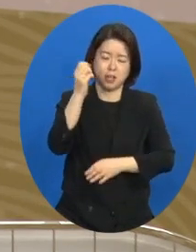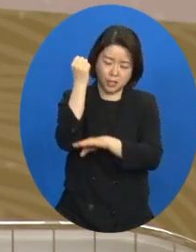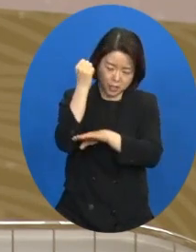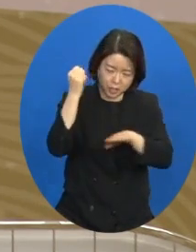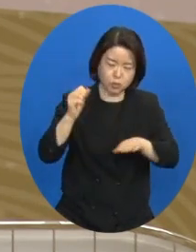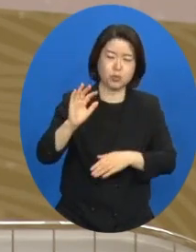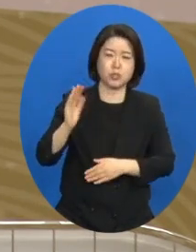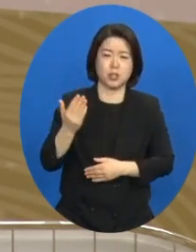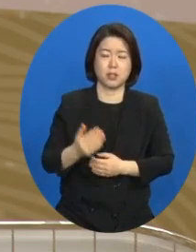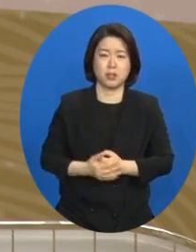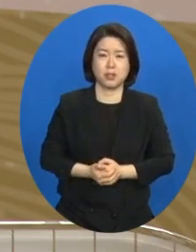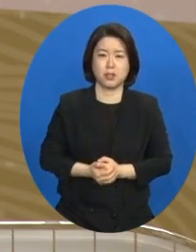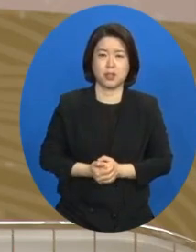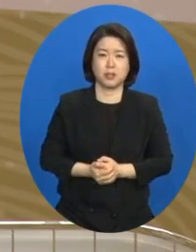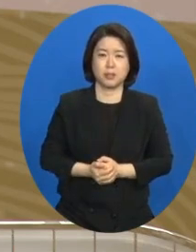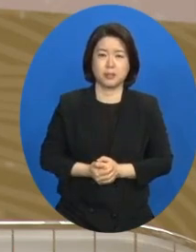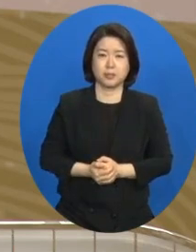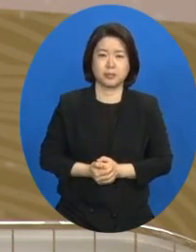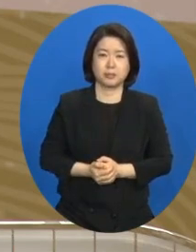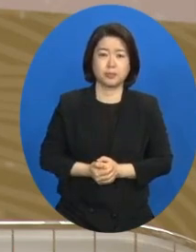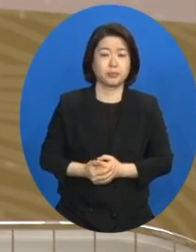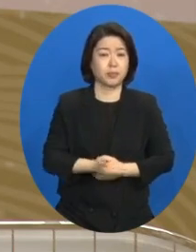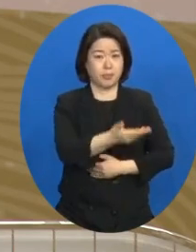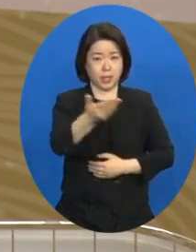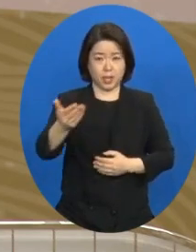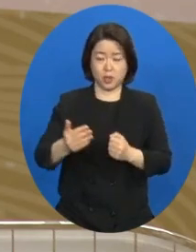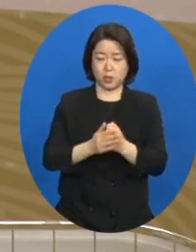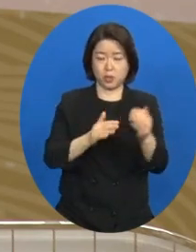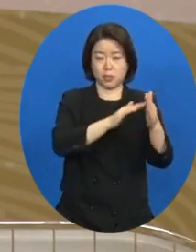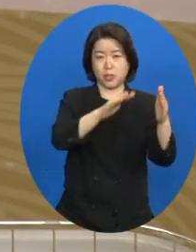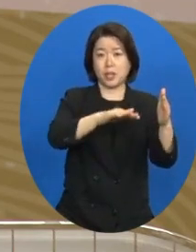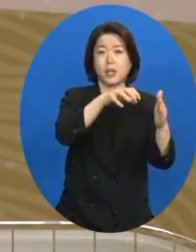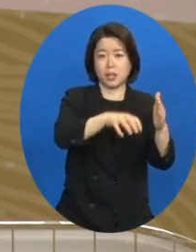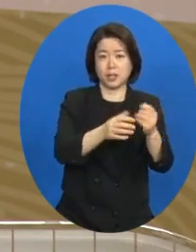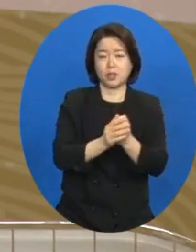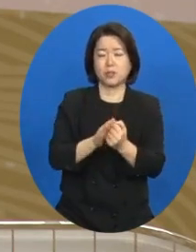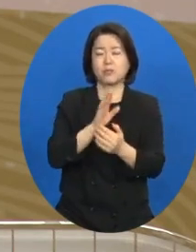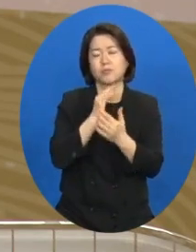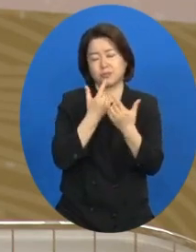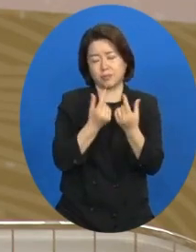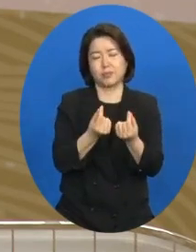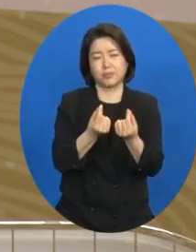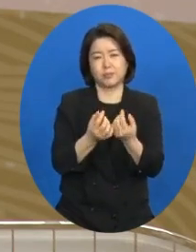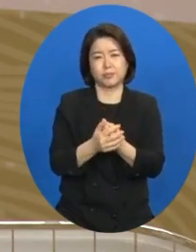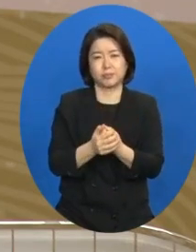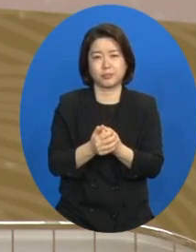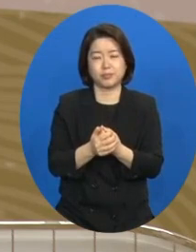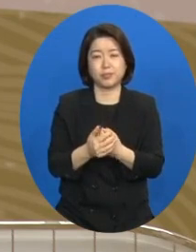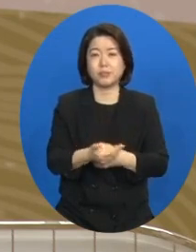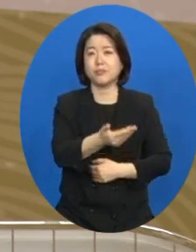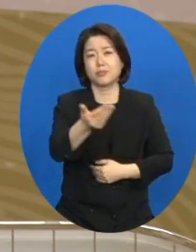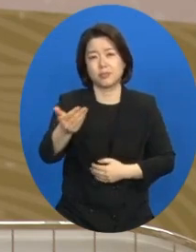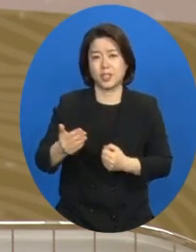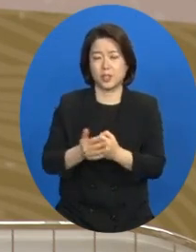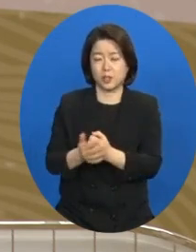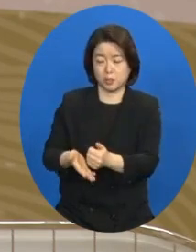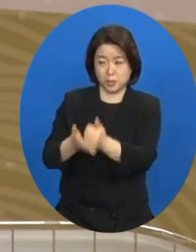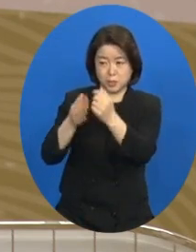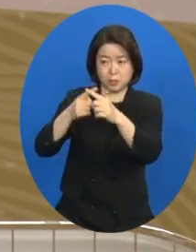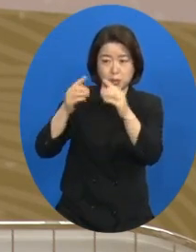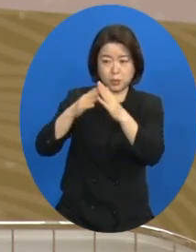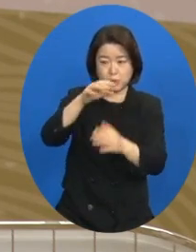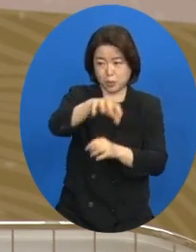일일 뿐이에요 여러분의 가정도 마찬가지입니다 여러분 섬기는 교회